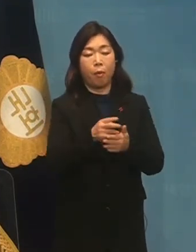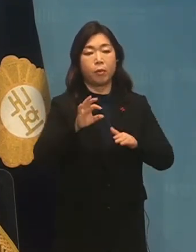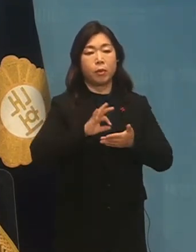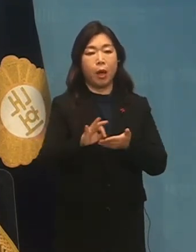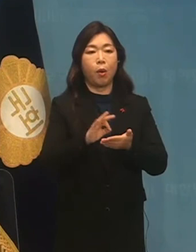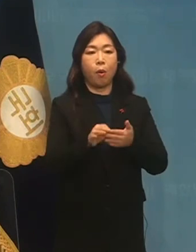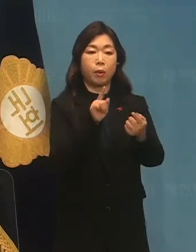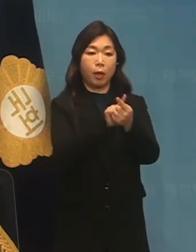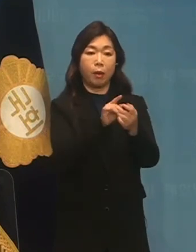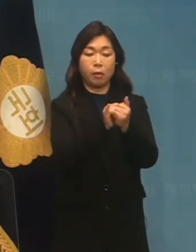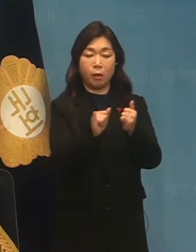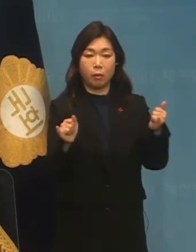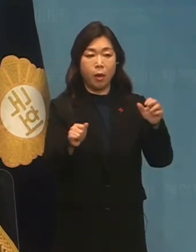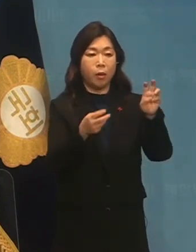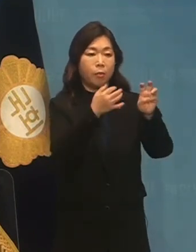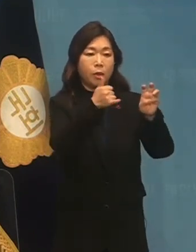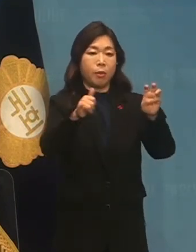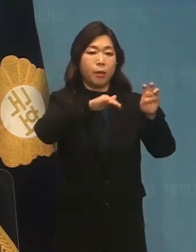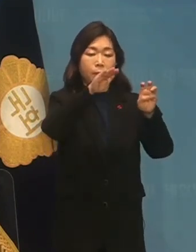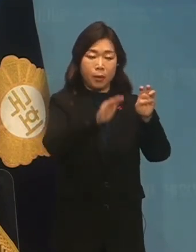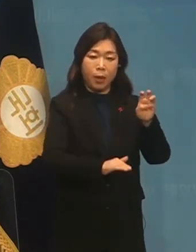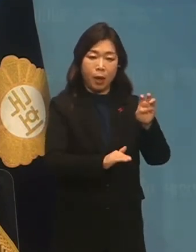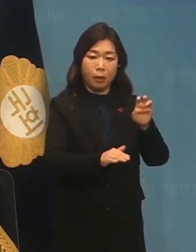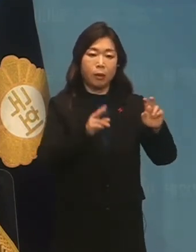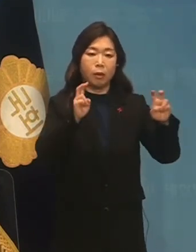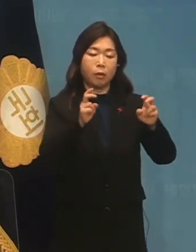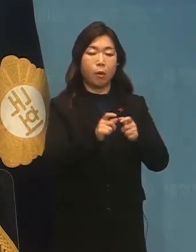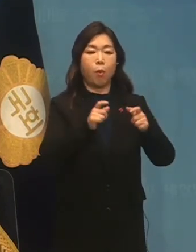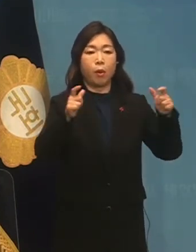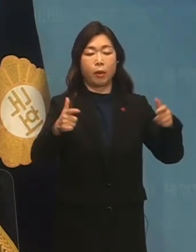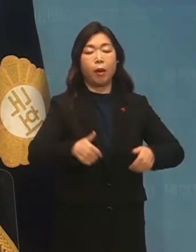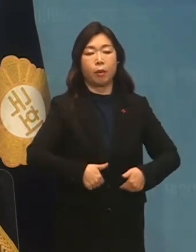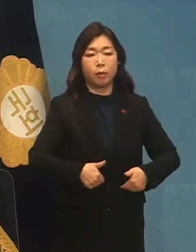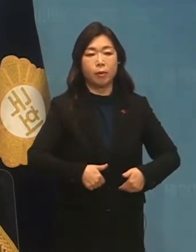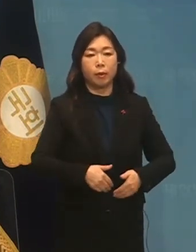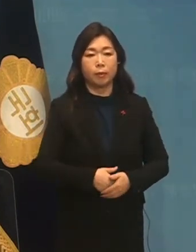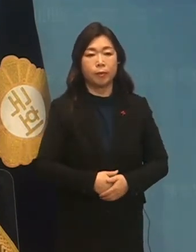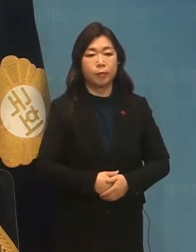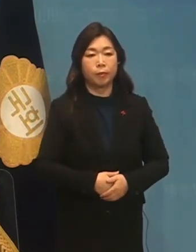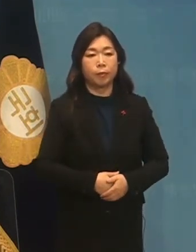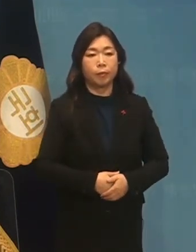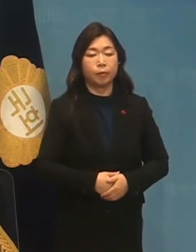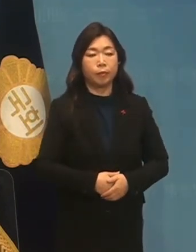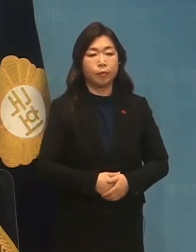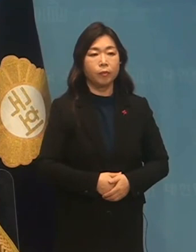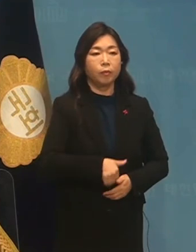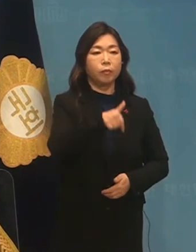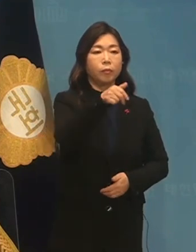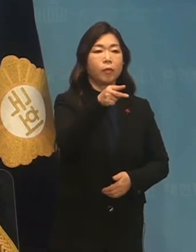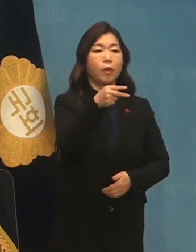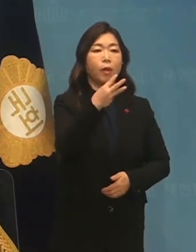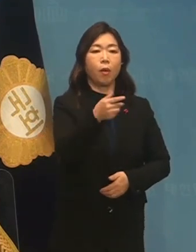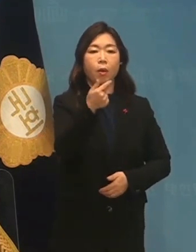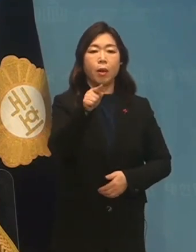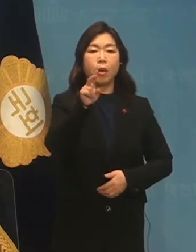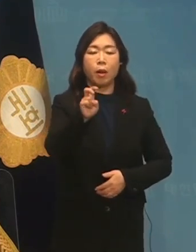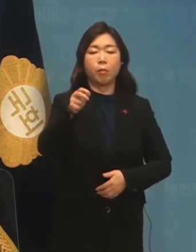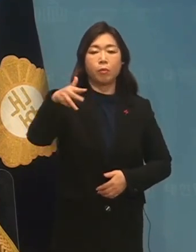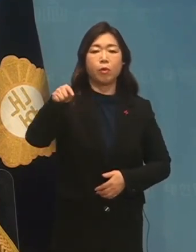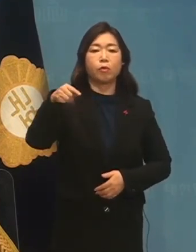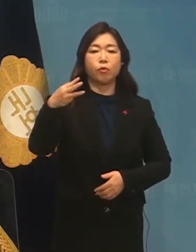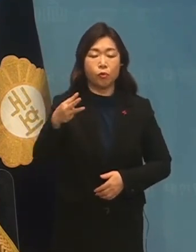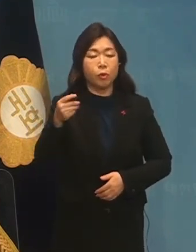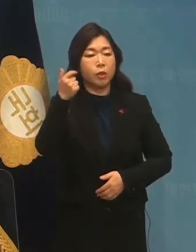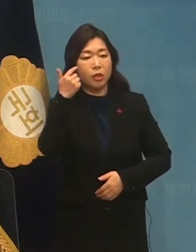대상을 30인 이하 기업에도 확대하겠습니다. 결남출 질문, 업무와 무관한 신체